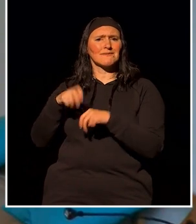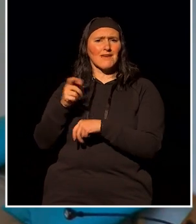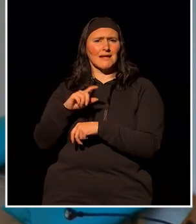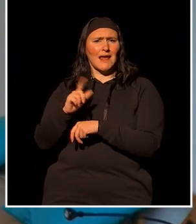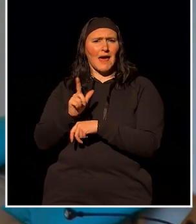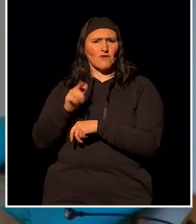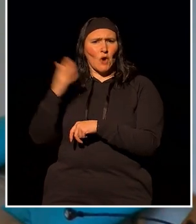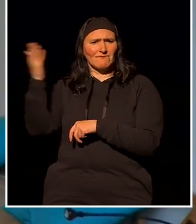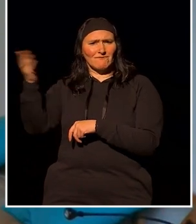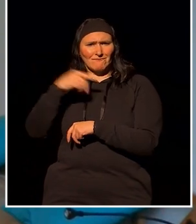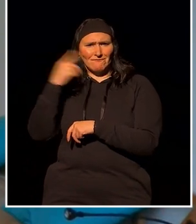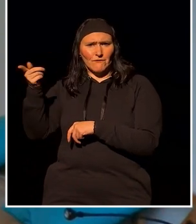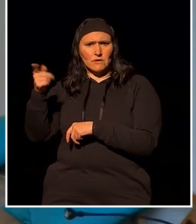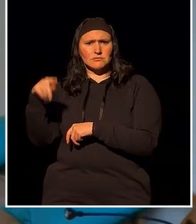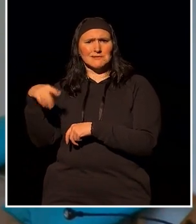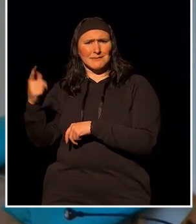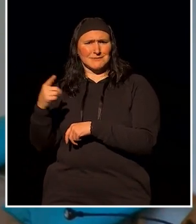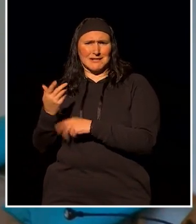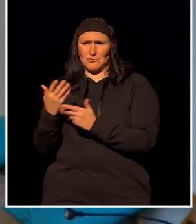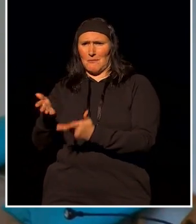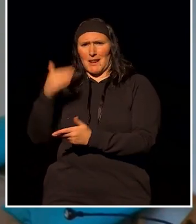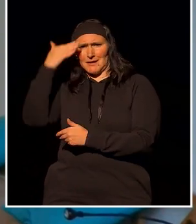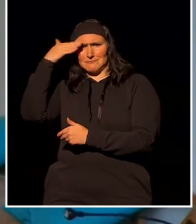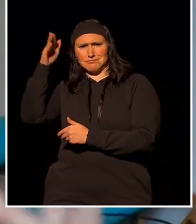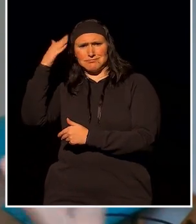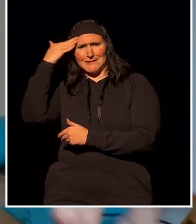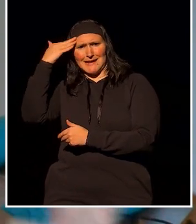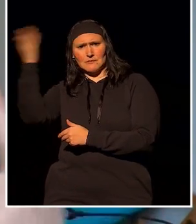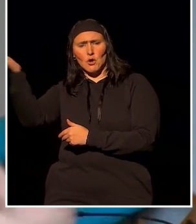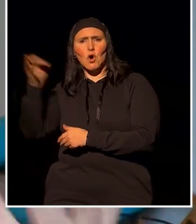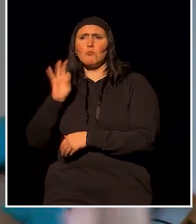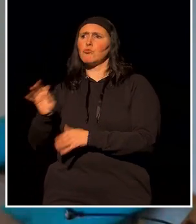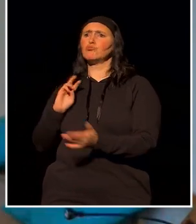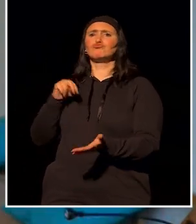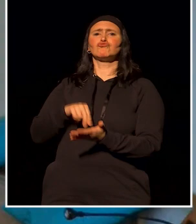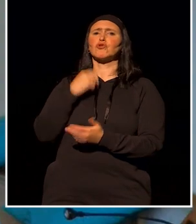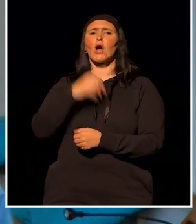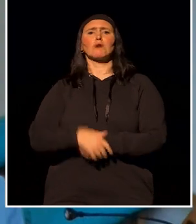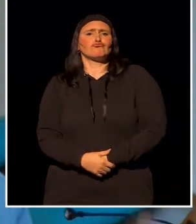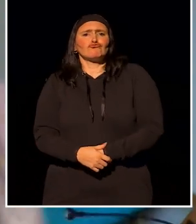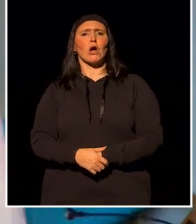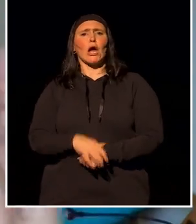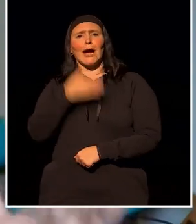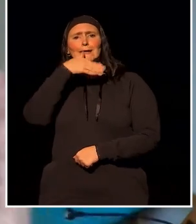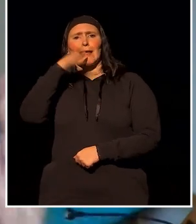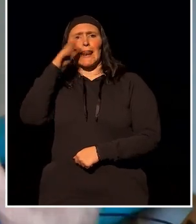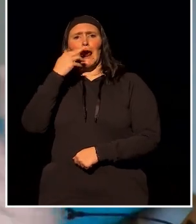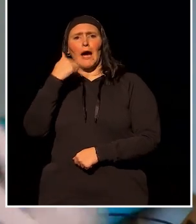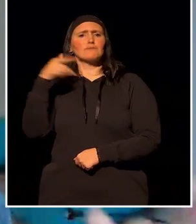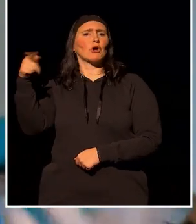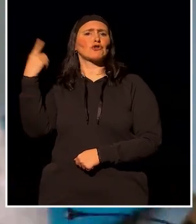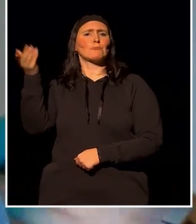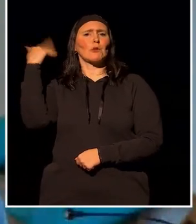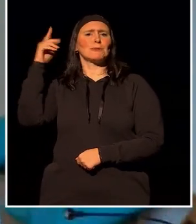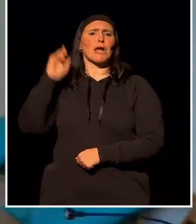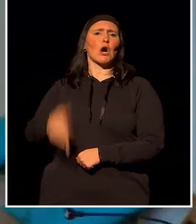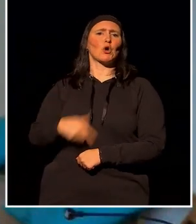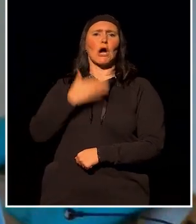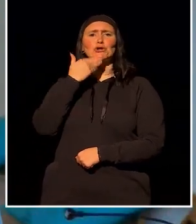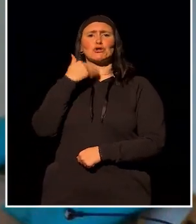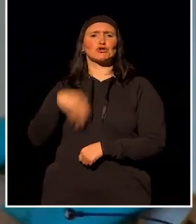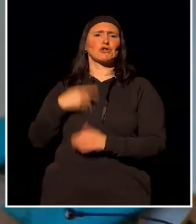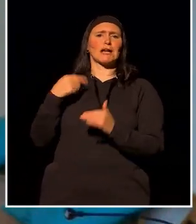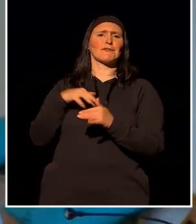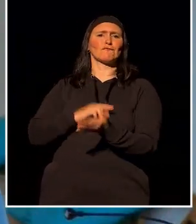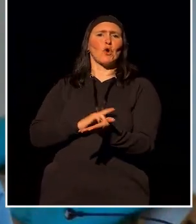plötzlich auftritt und davon spricht, dass ja auch Hitler jüdische Wurzeln hatte, da habe ich gedacht, ich traue meinen Ohren und Augen nicht mehr,